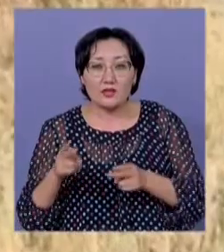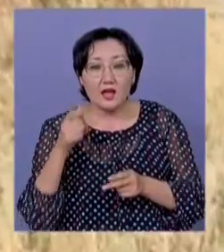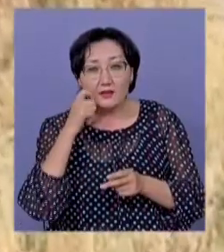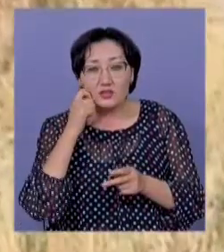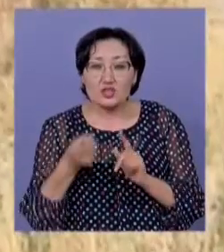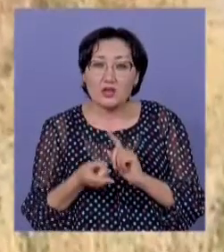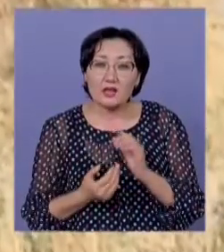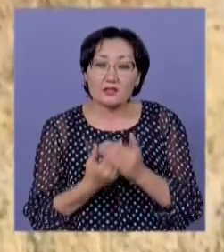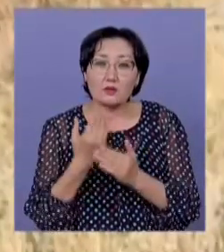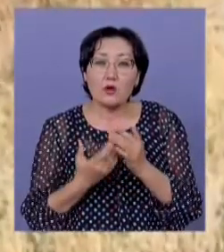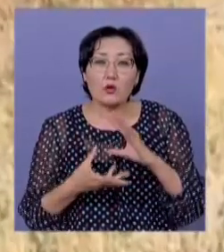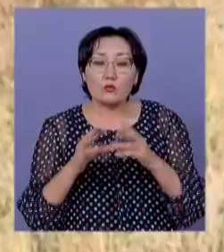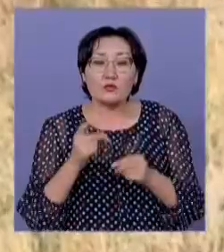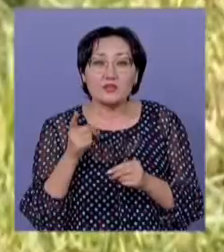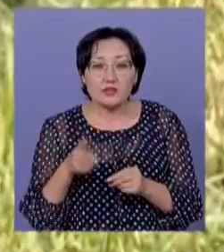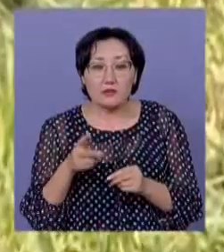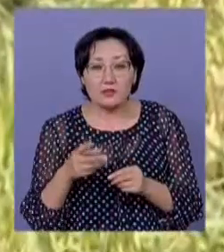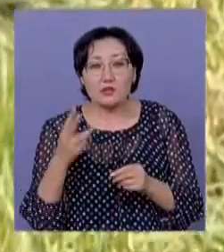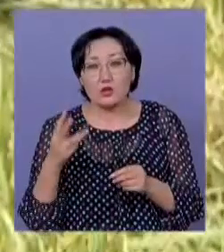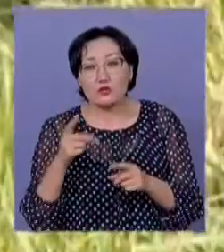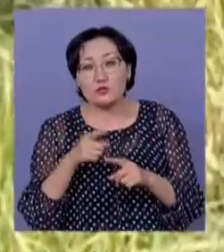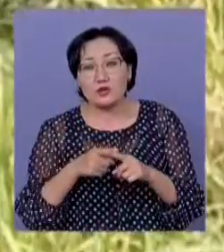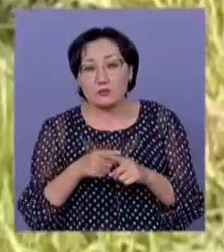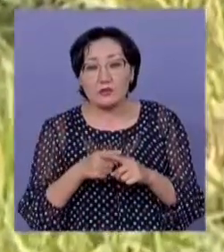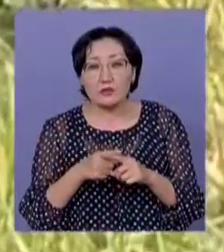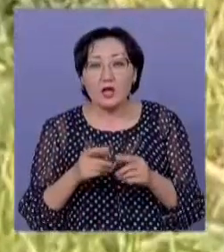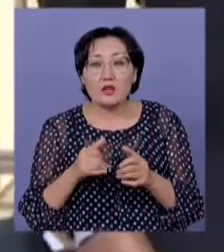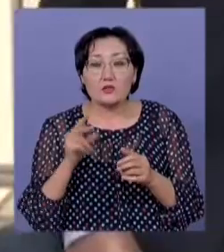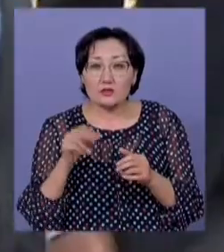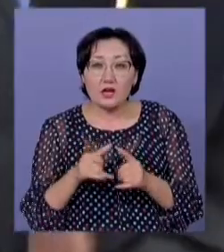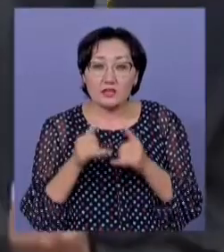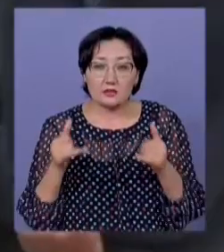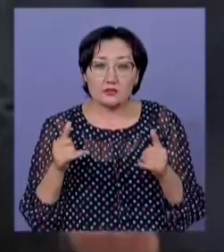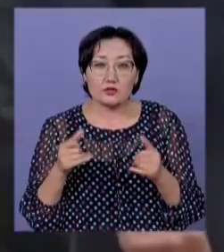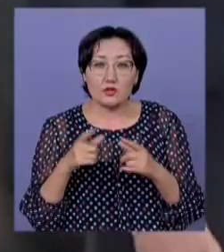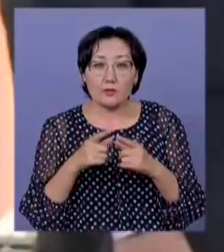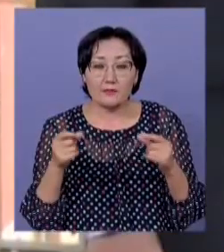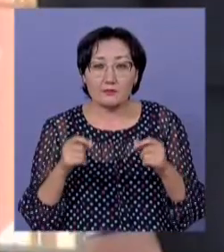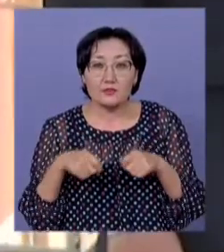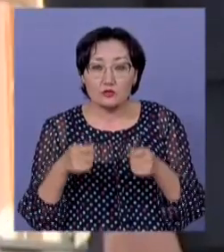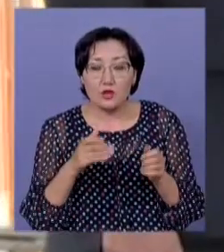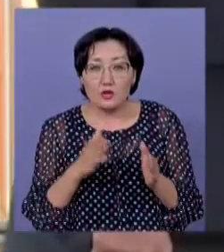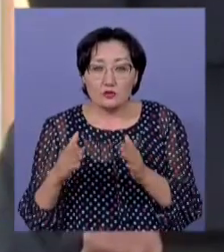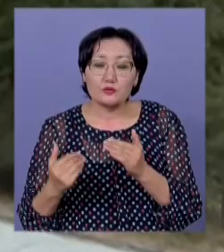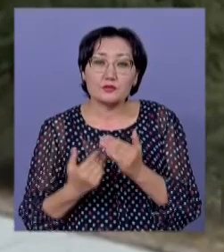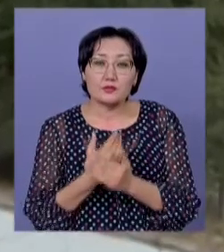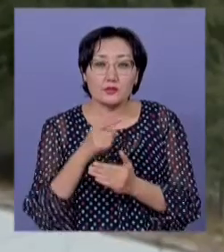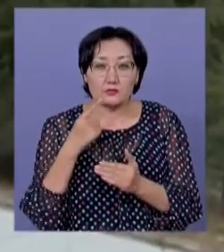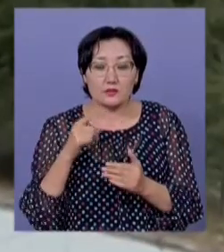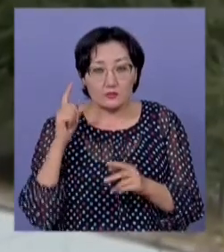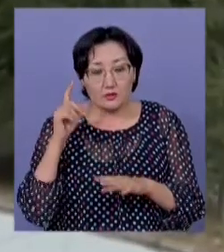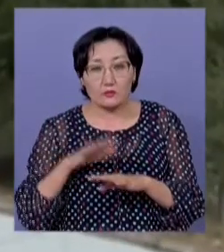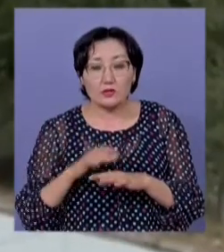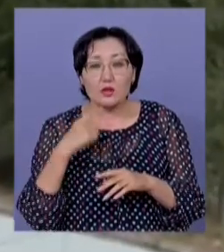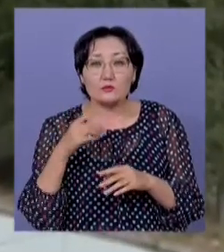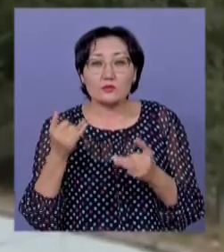бас аяғы олардың саны 2000-нан 3500-ға дейін артқан екен. Билет беру жүйесінің де жаңарғанын алға тартты әкім.